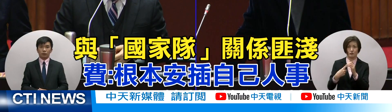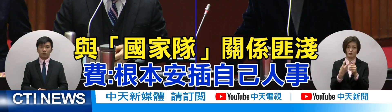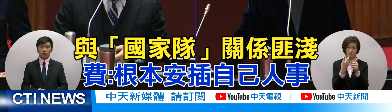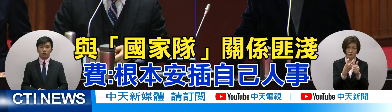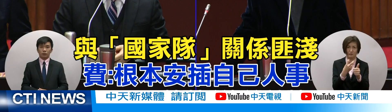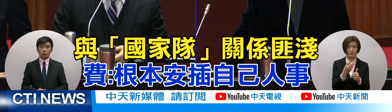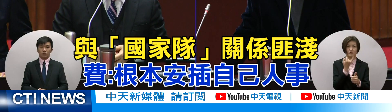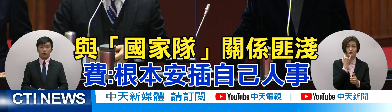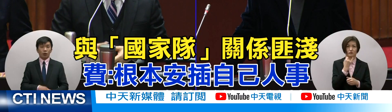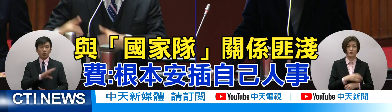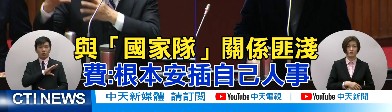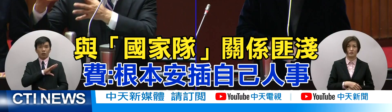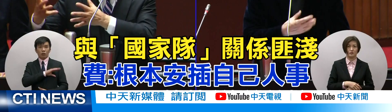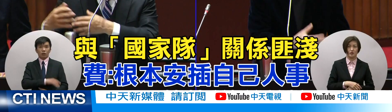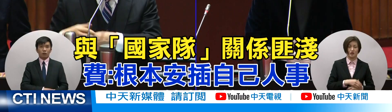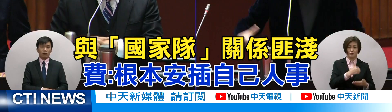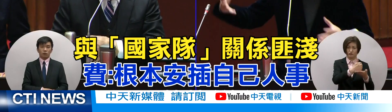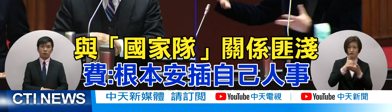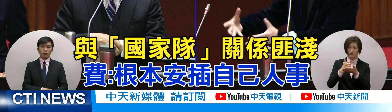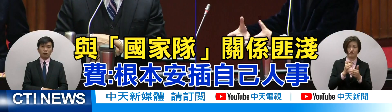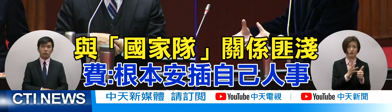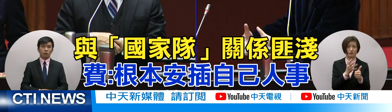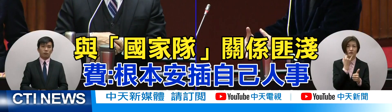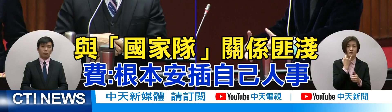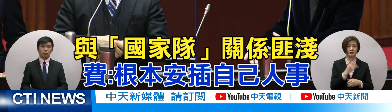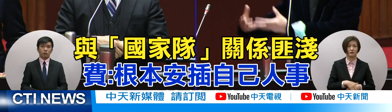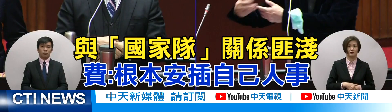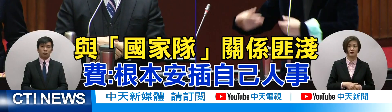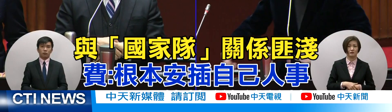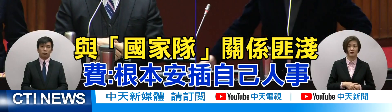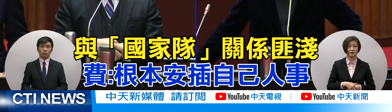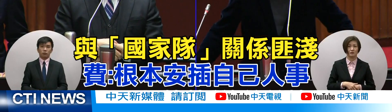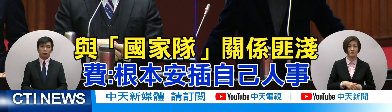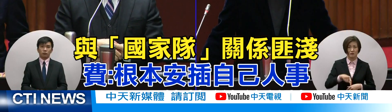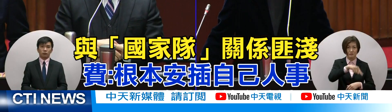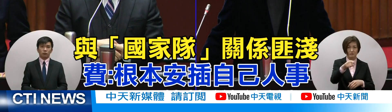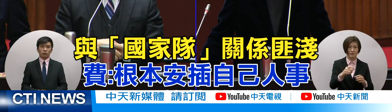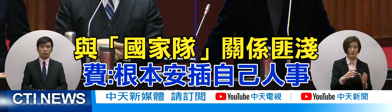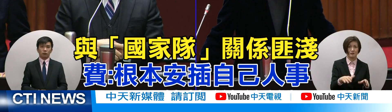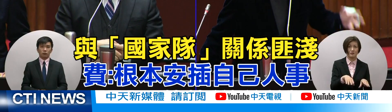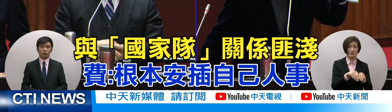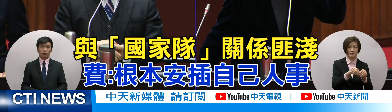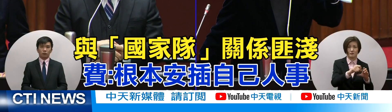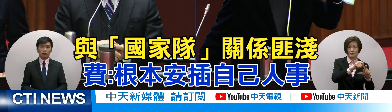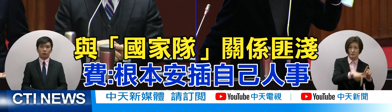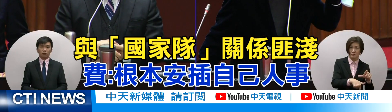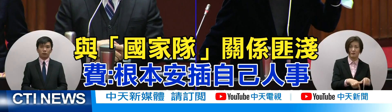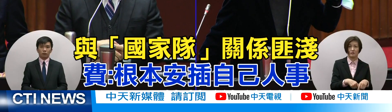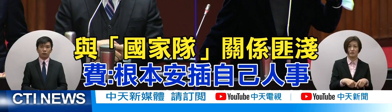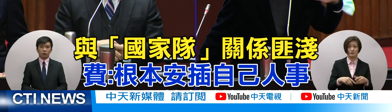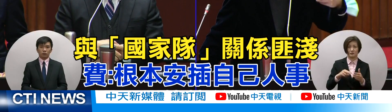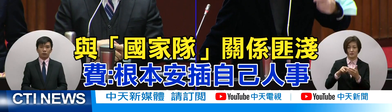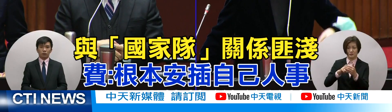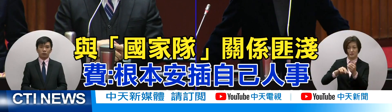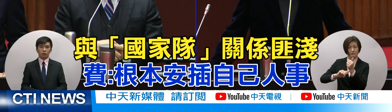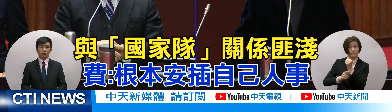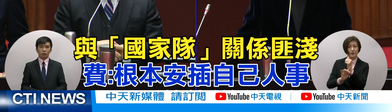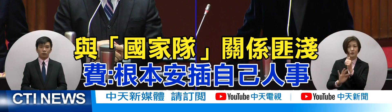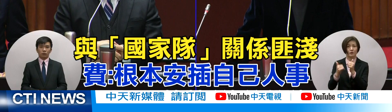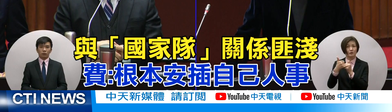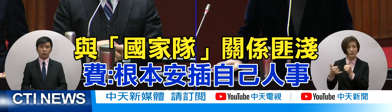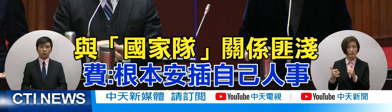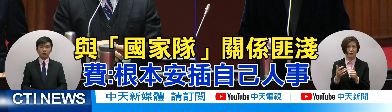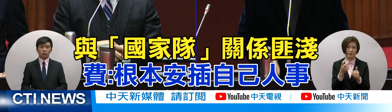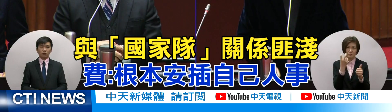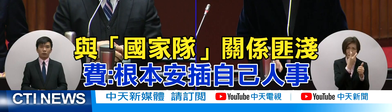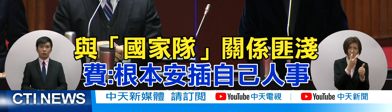来的呀。 当然，因为这是 他们所组成的公司，当然立法院可以来监代，立法院代表人民来监督他